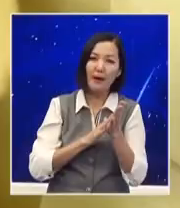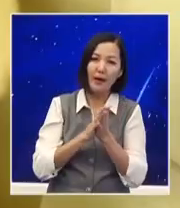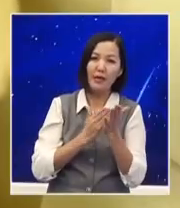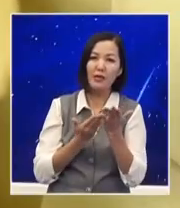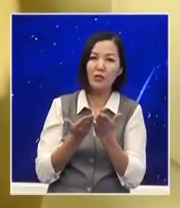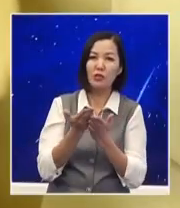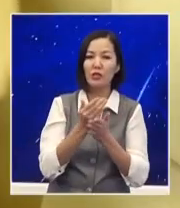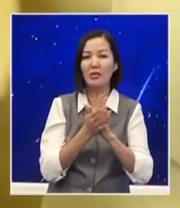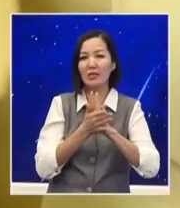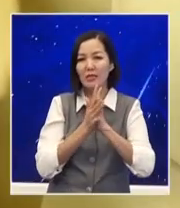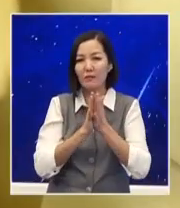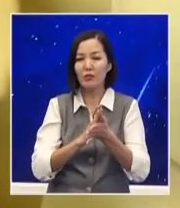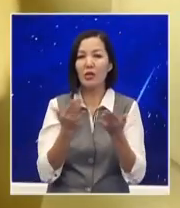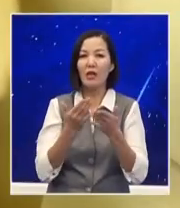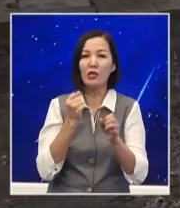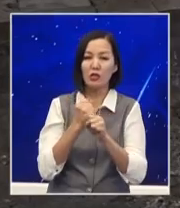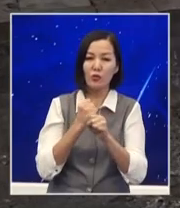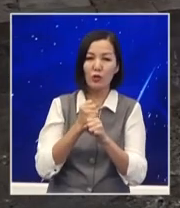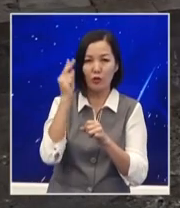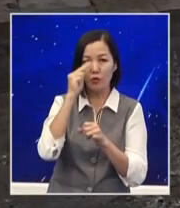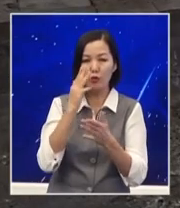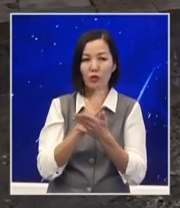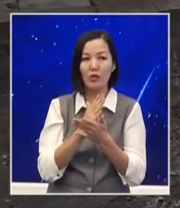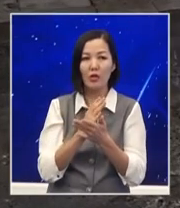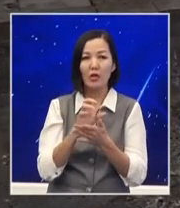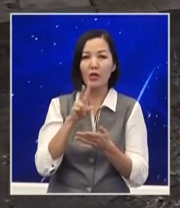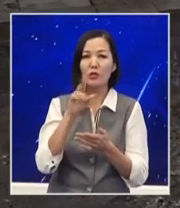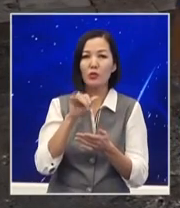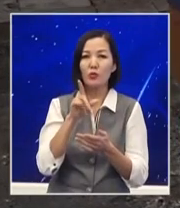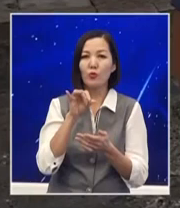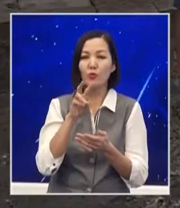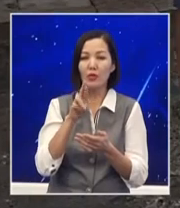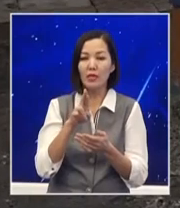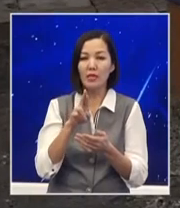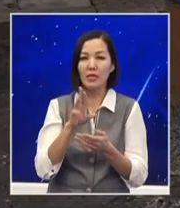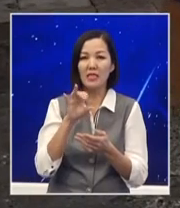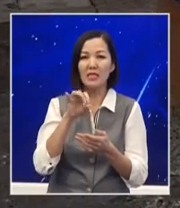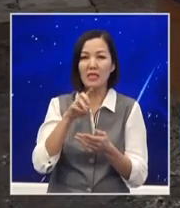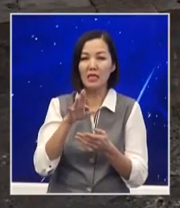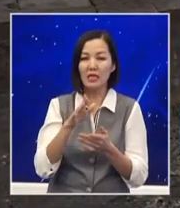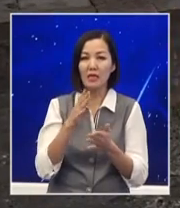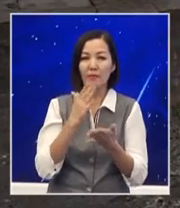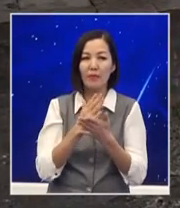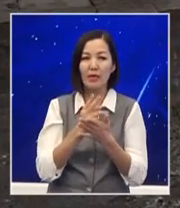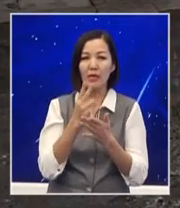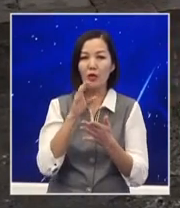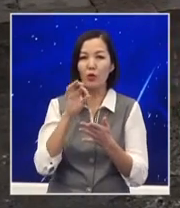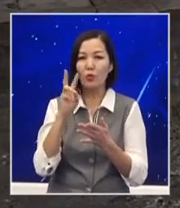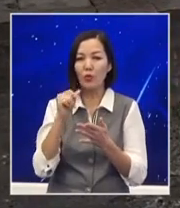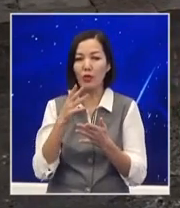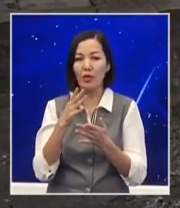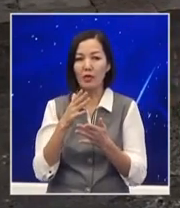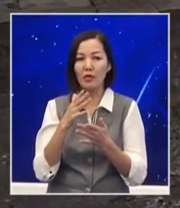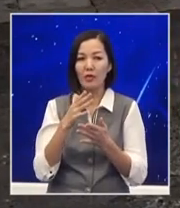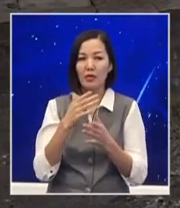жасау, қалай ірімшік жасау үйретті. Сұлығыня деген сыр шығады бізде. Ол сырға мысалы біз 2 тонна жіберсек, мысалы 2